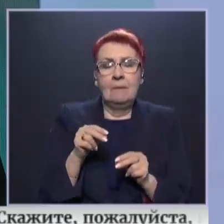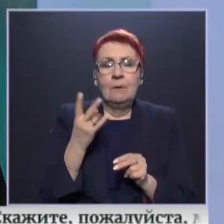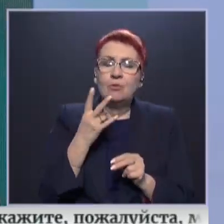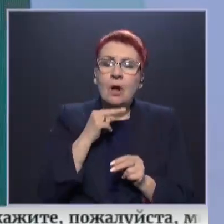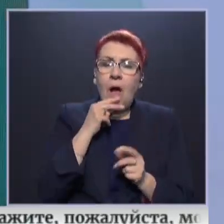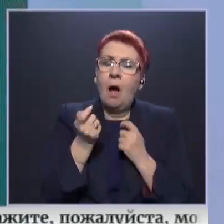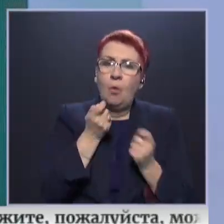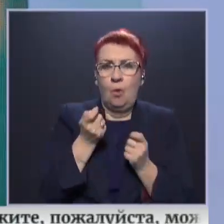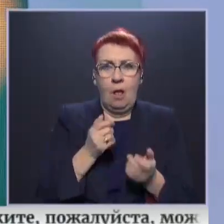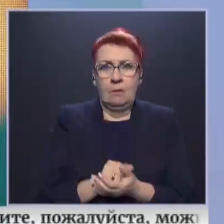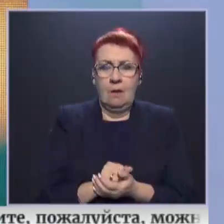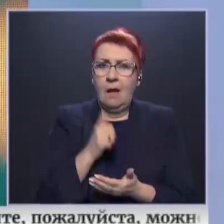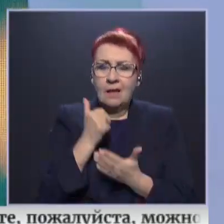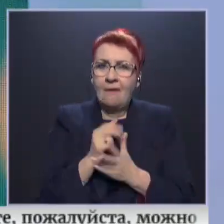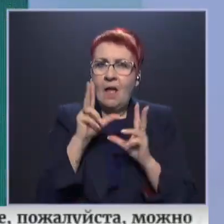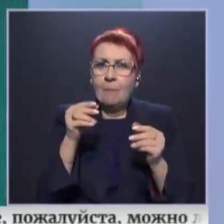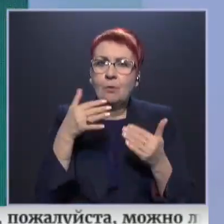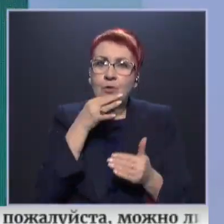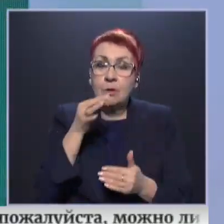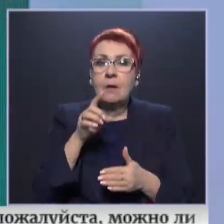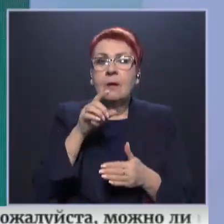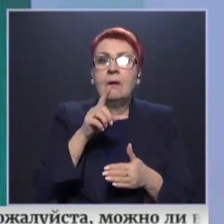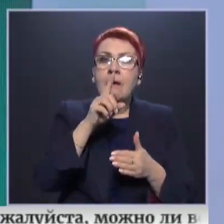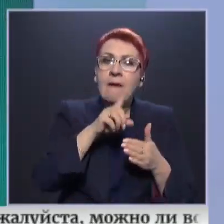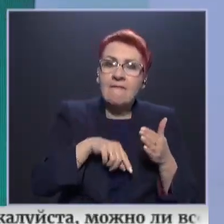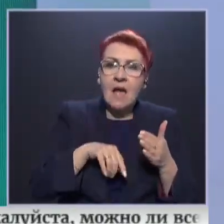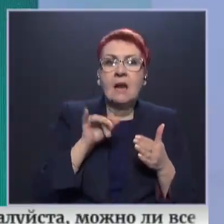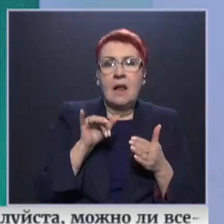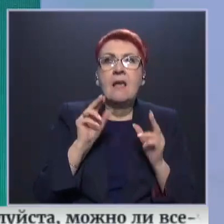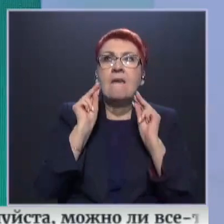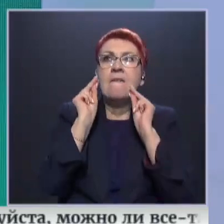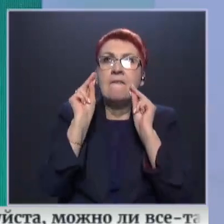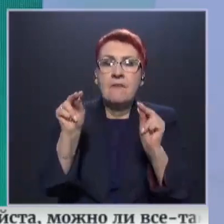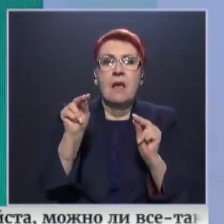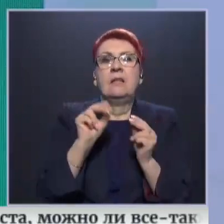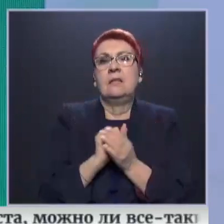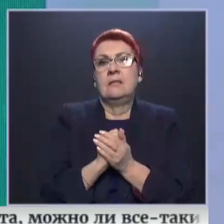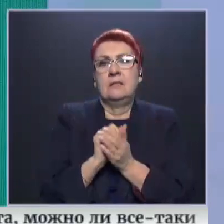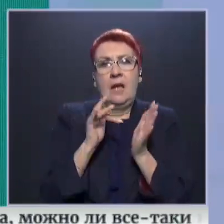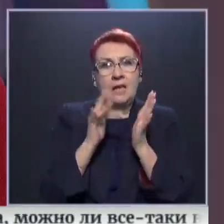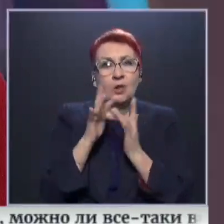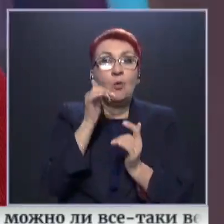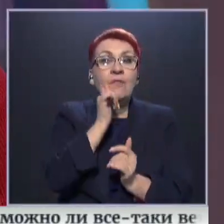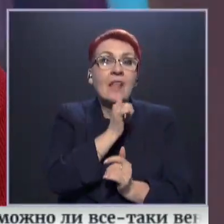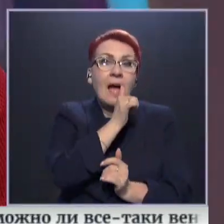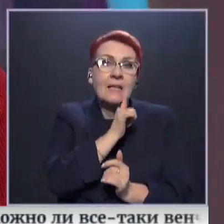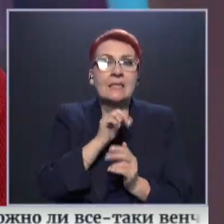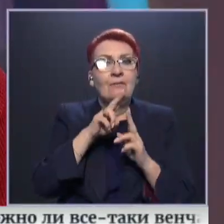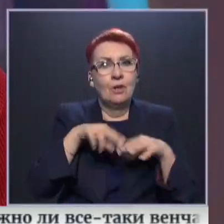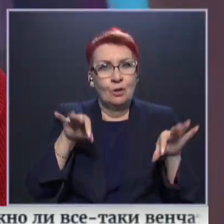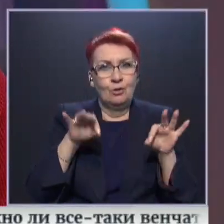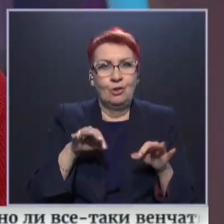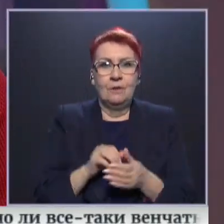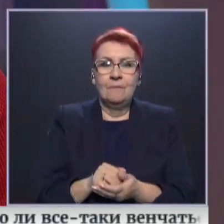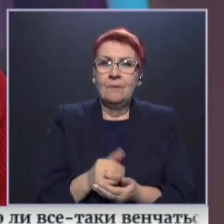будем помнить, что главный обет мы уже произнесли – вера и верность Христу в таинстве крещения. У нас